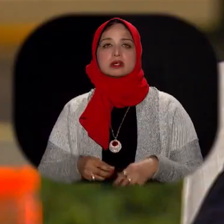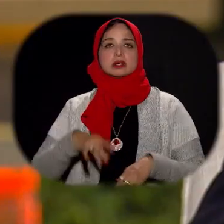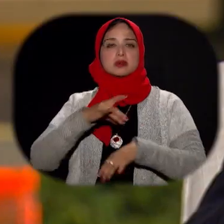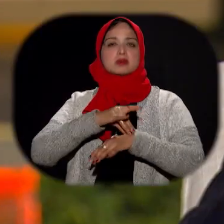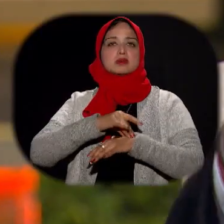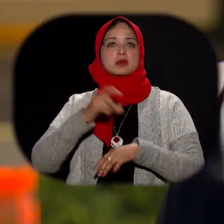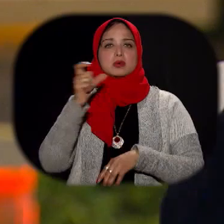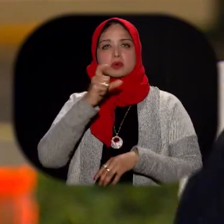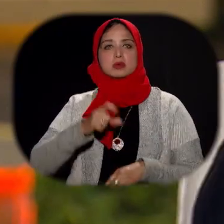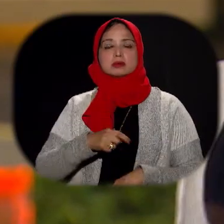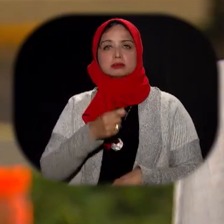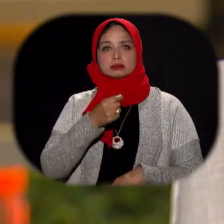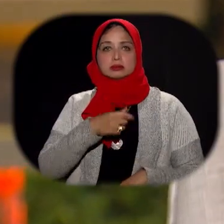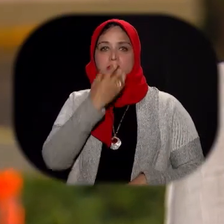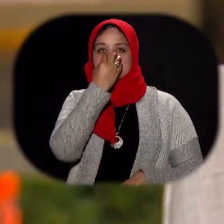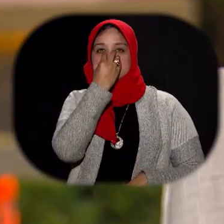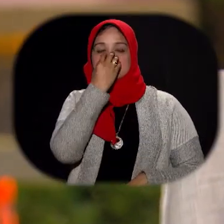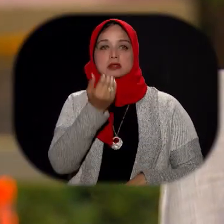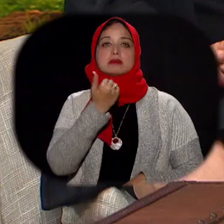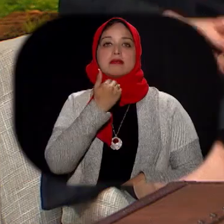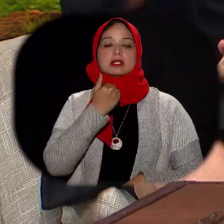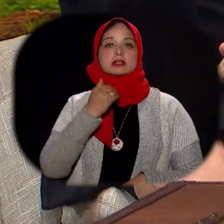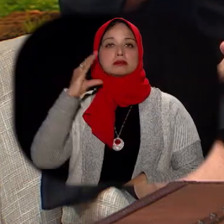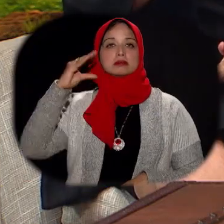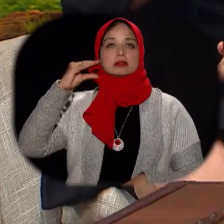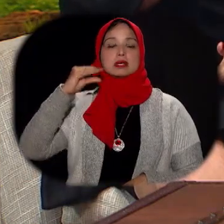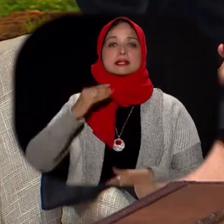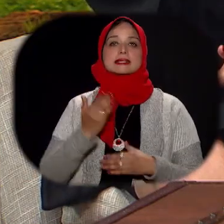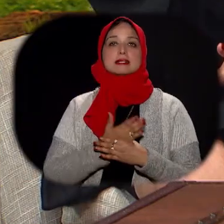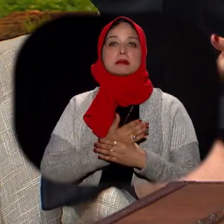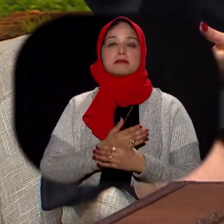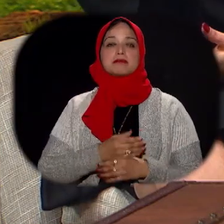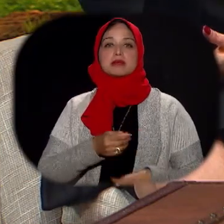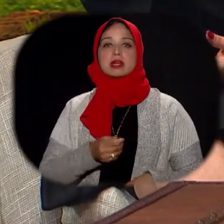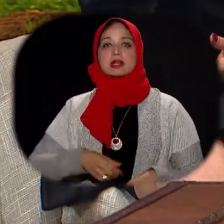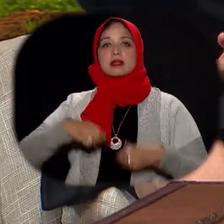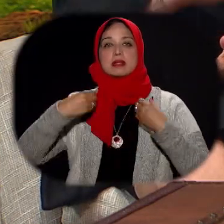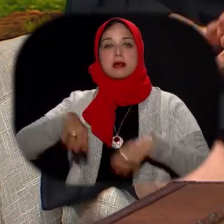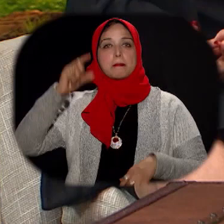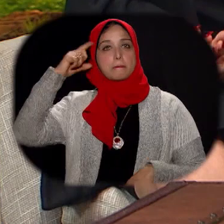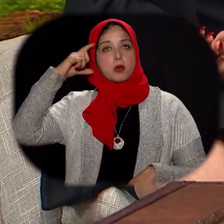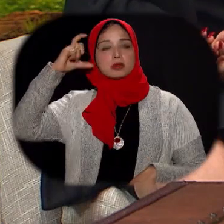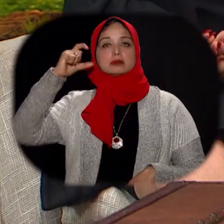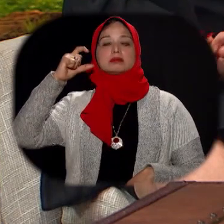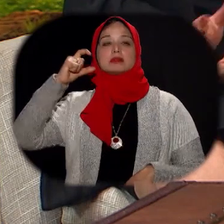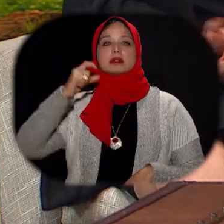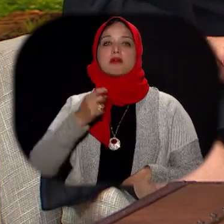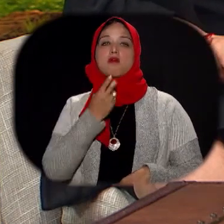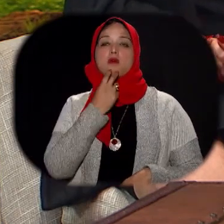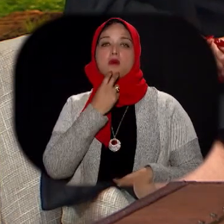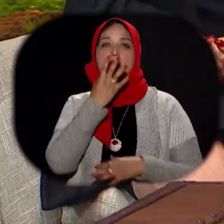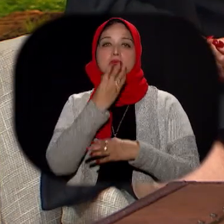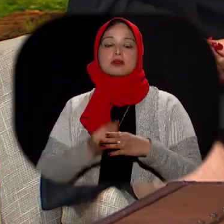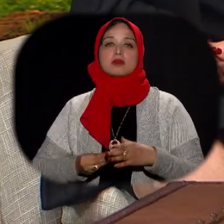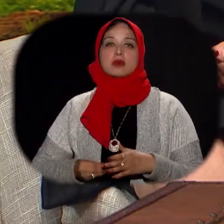نقص اكسجين وده دمر لله 20% مخ حتى الدكتور قال لي ابنك كان بيحارب عشان يعيش بص هو ده اثر